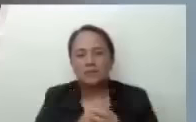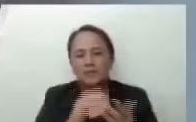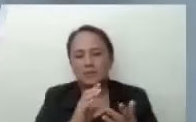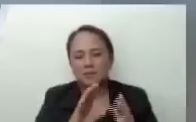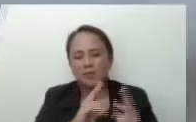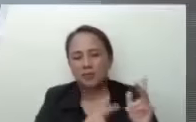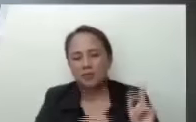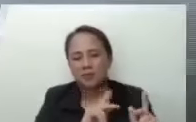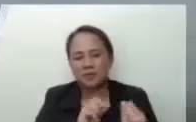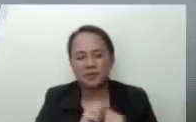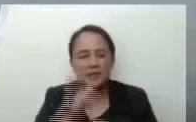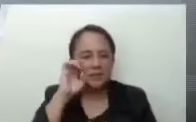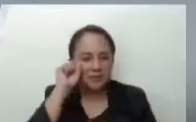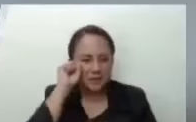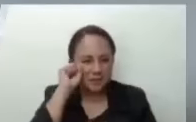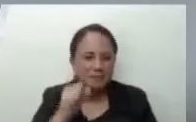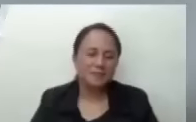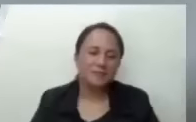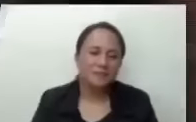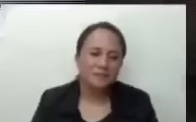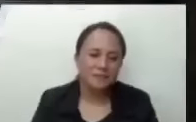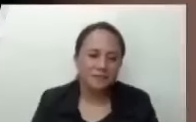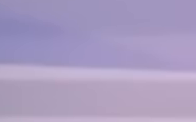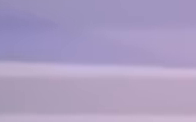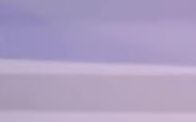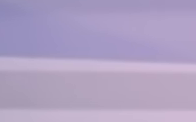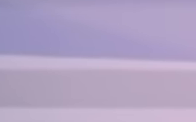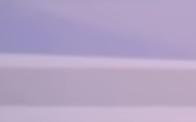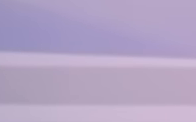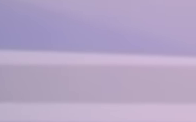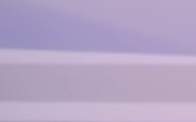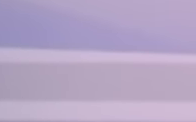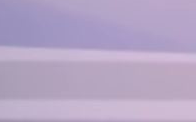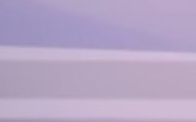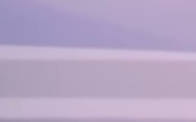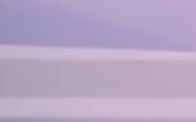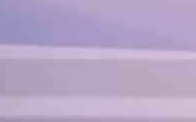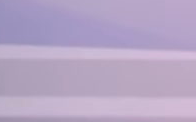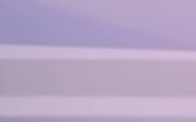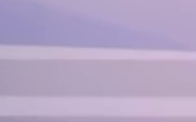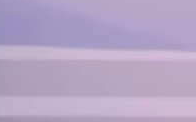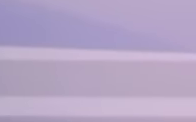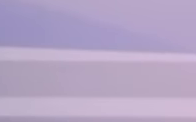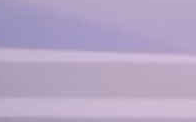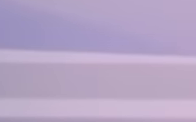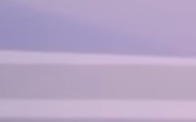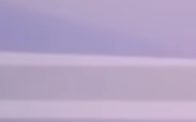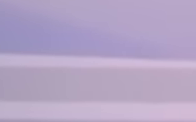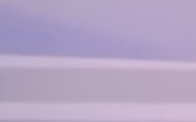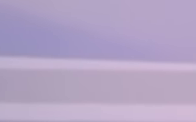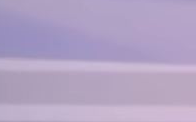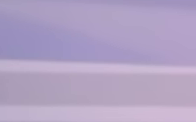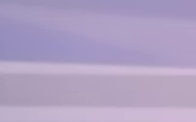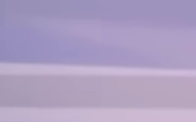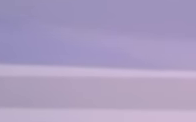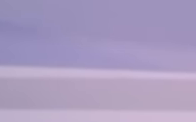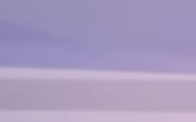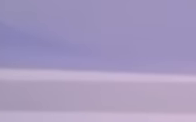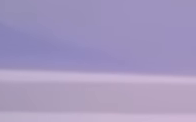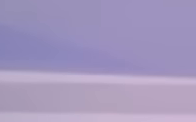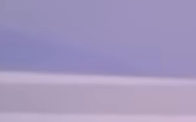kata Tibayan updated sa showb happenings mga kapuso patuloy na tumutok sa mga balita mag-subscribe sa GMA